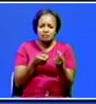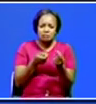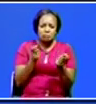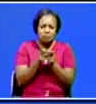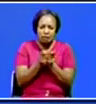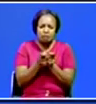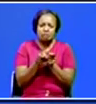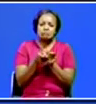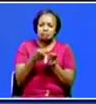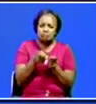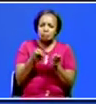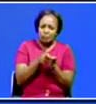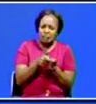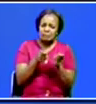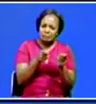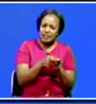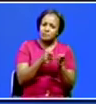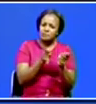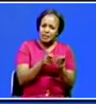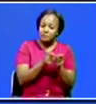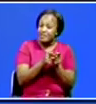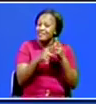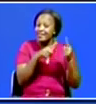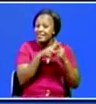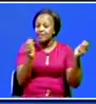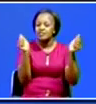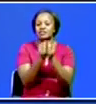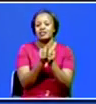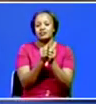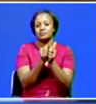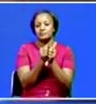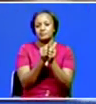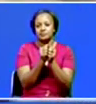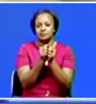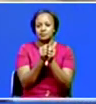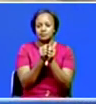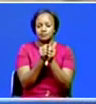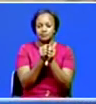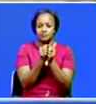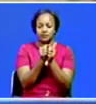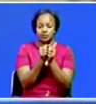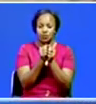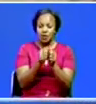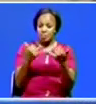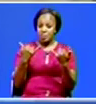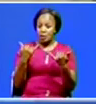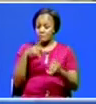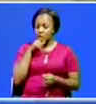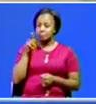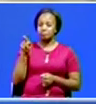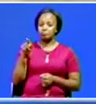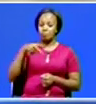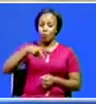moja, lakini ikaendelea kujaa vile itaiko na karibu miaka 10 kwa wakati huu. Kwa sasa inambidi kutembea miguu yake